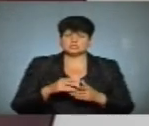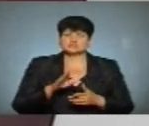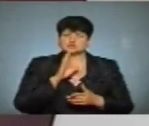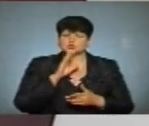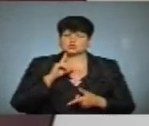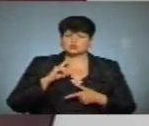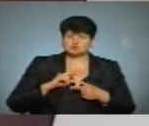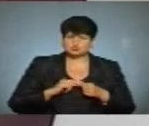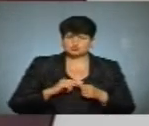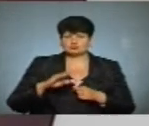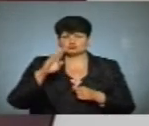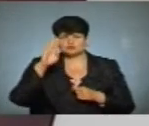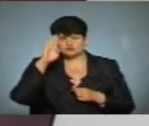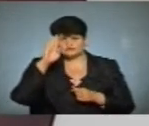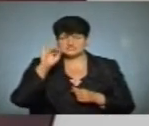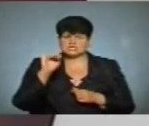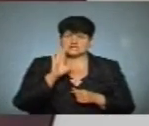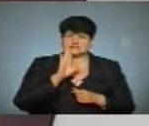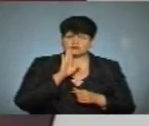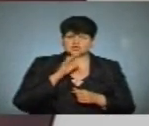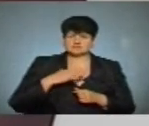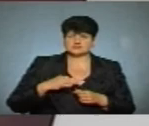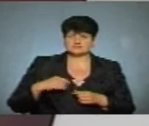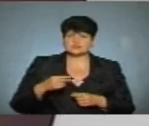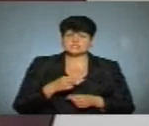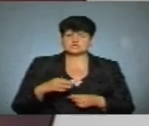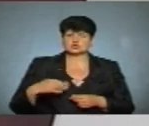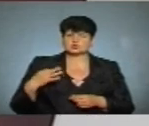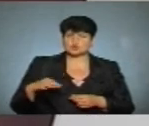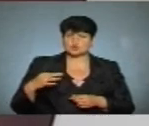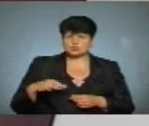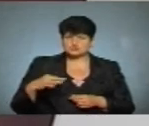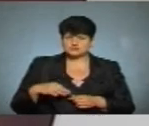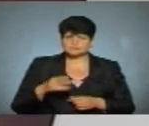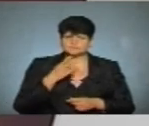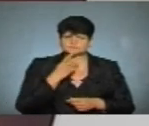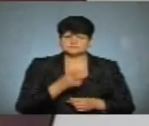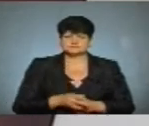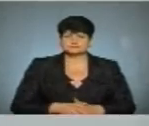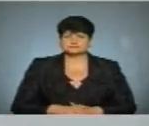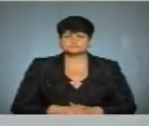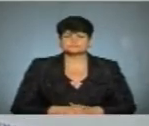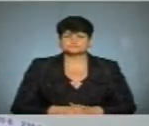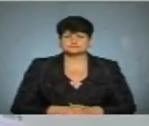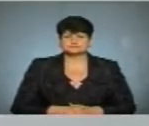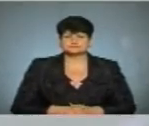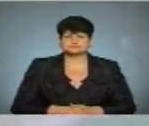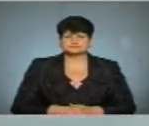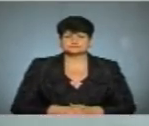костюм», «Чоловіча та дівоча вишивані сорочки». Як відбувався конкурс, Марія Котенко бачила.